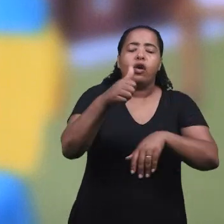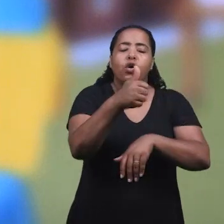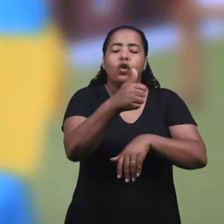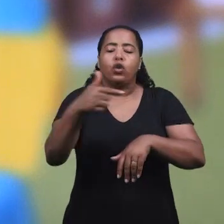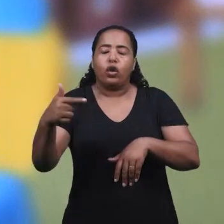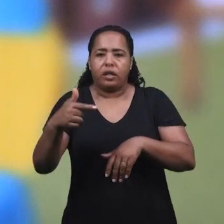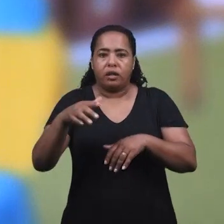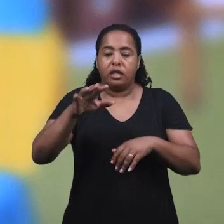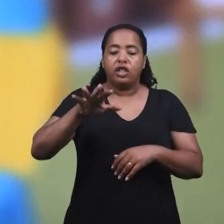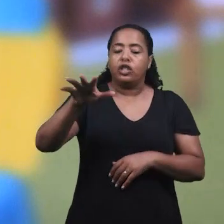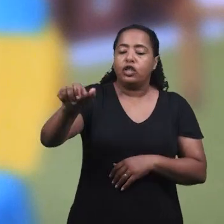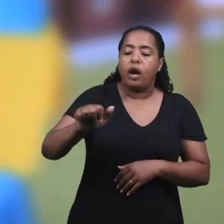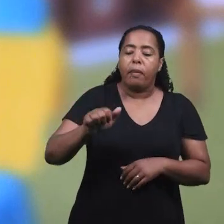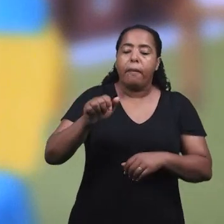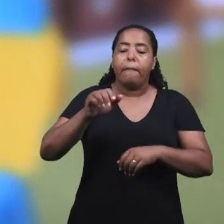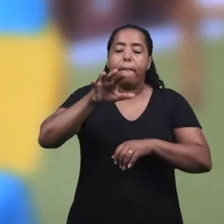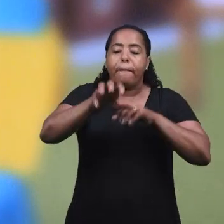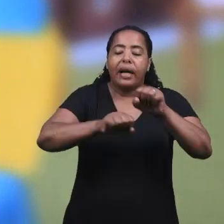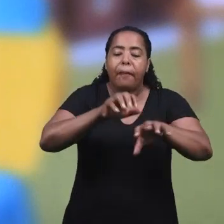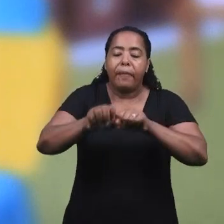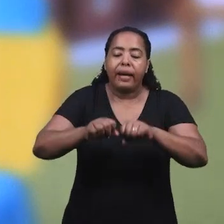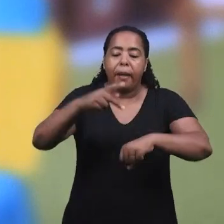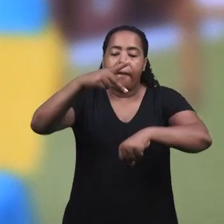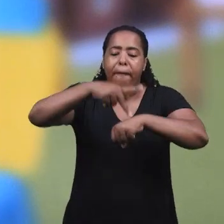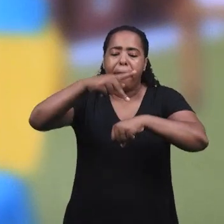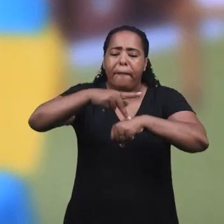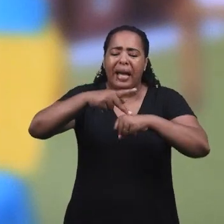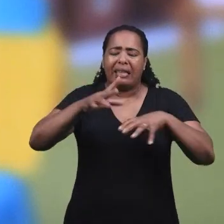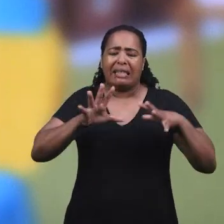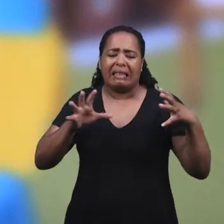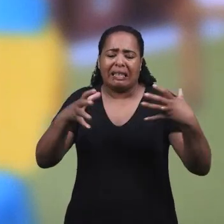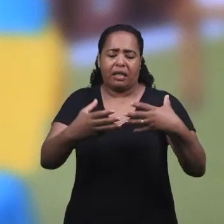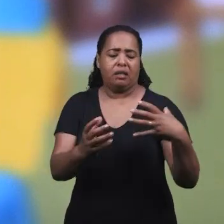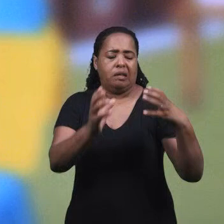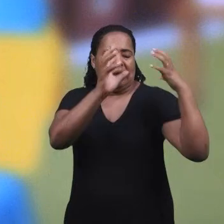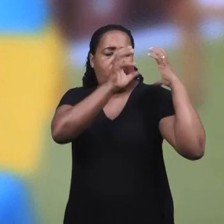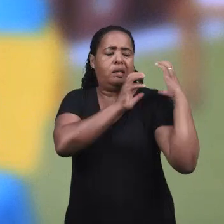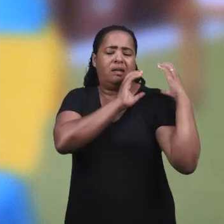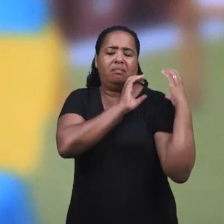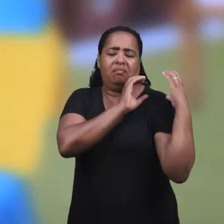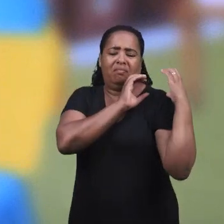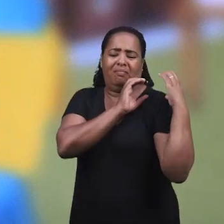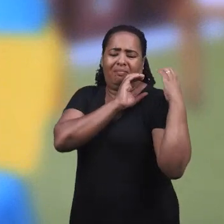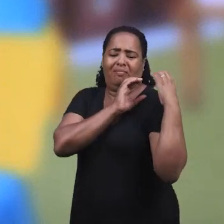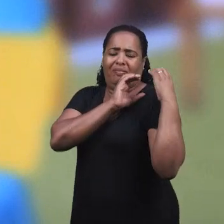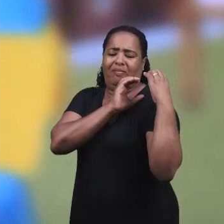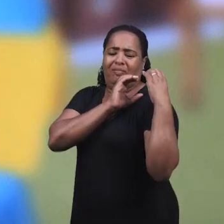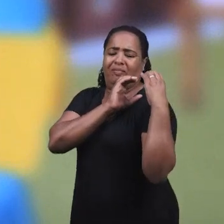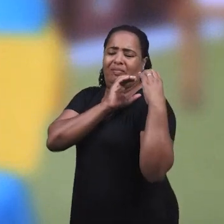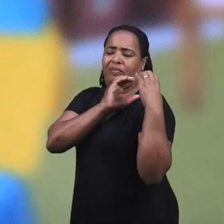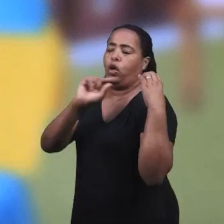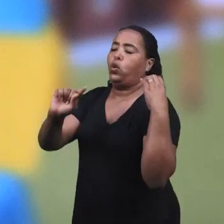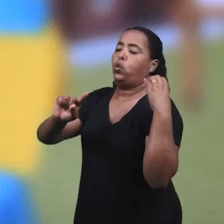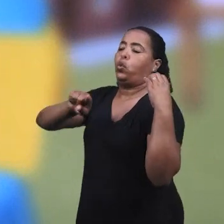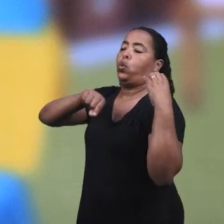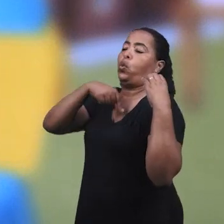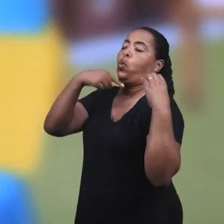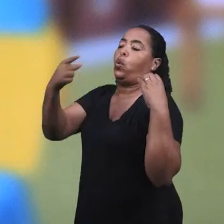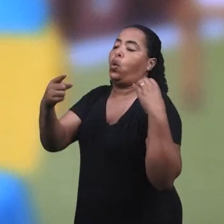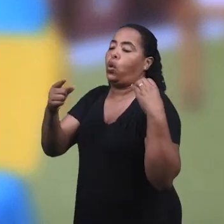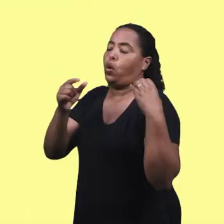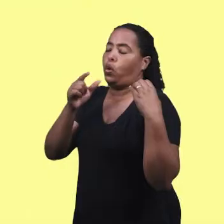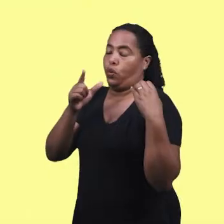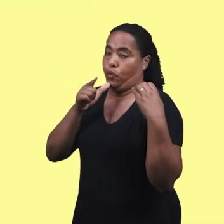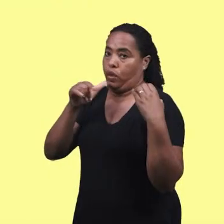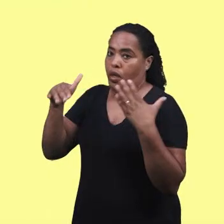Ils doivent prendre du milieu du fleuve 12 grandes pierres et apporter sur leurs épaules, juste à l'autre côté du fleuve, ils